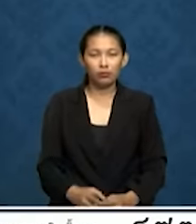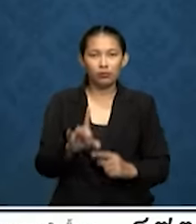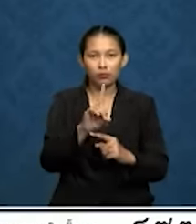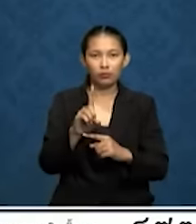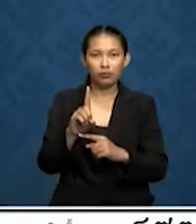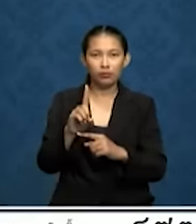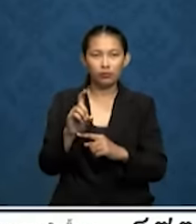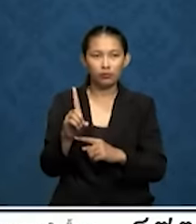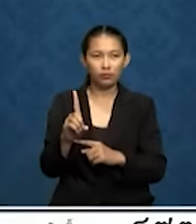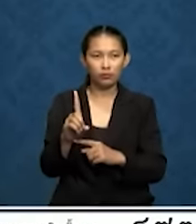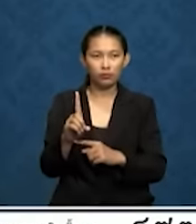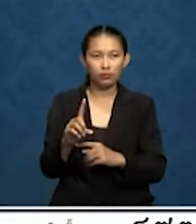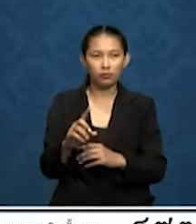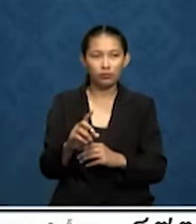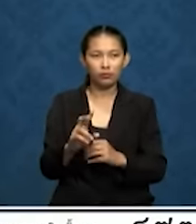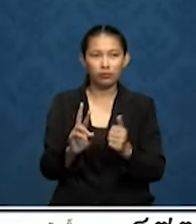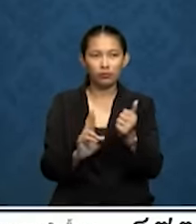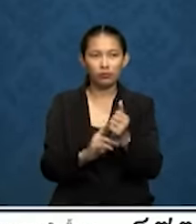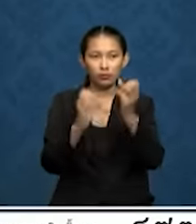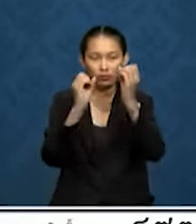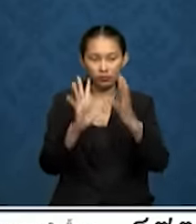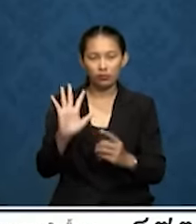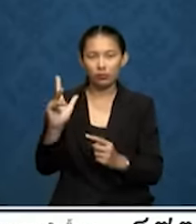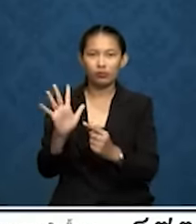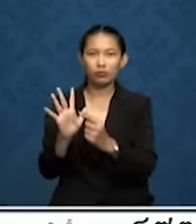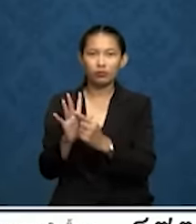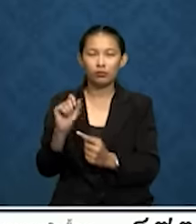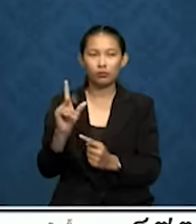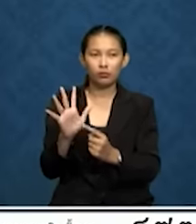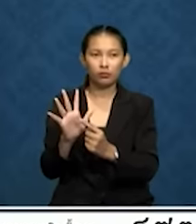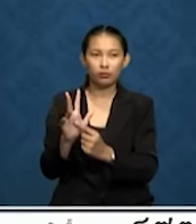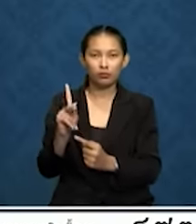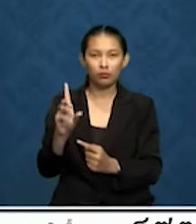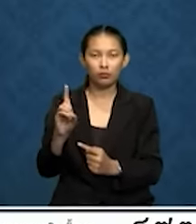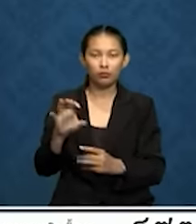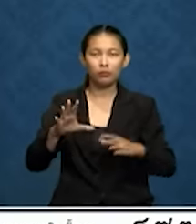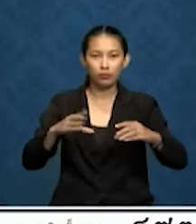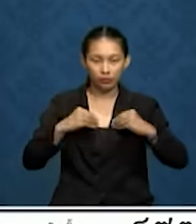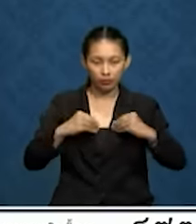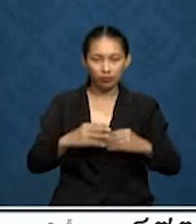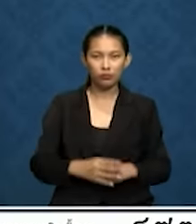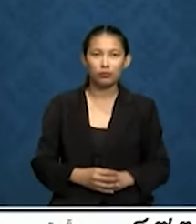101รองศาสตราจารย์ชูศักดิ์สิรินิน เห็นชอบครับ